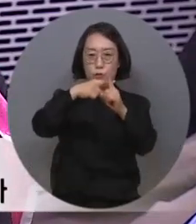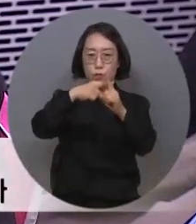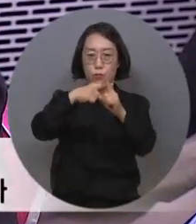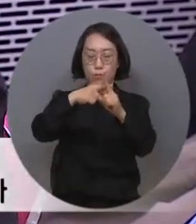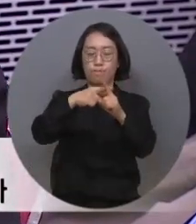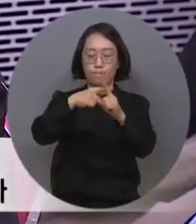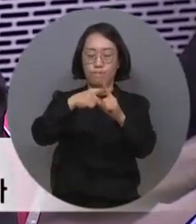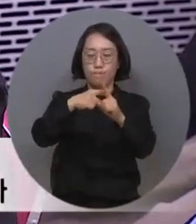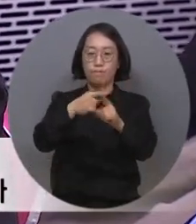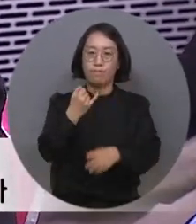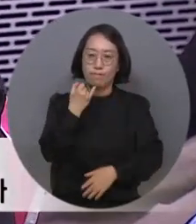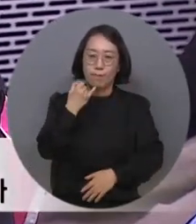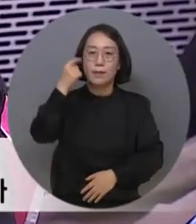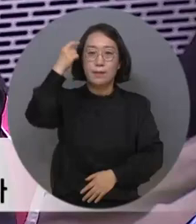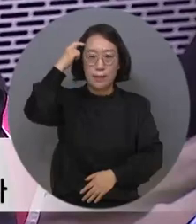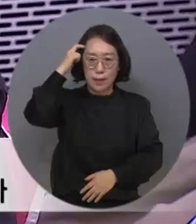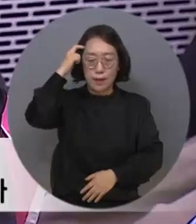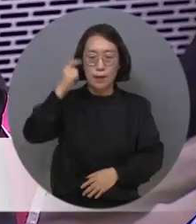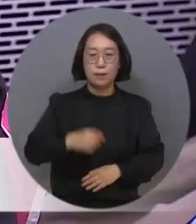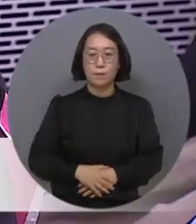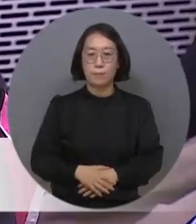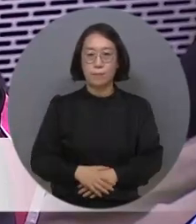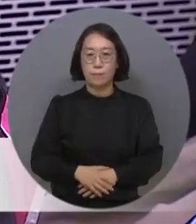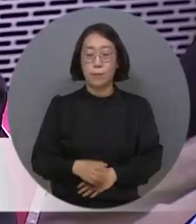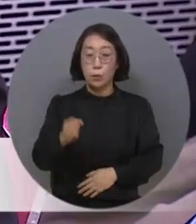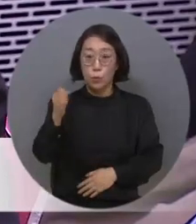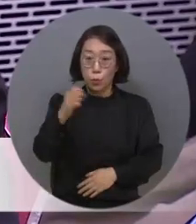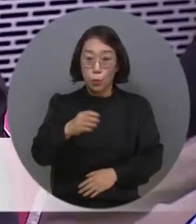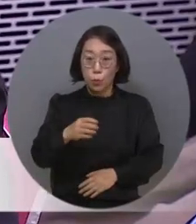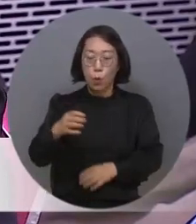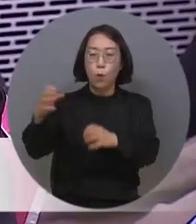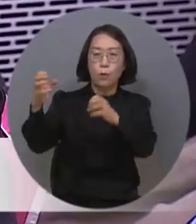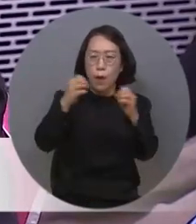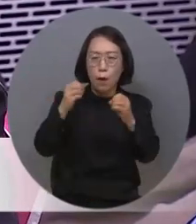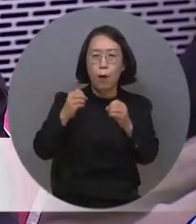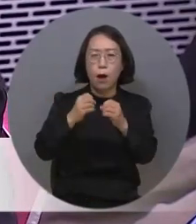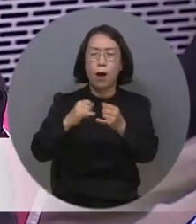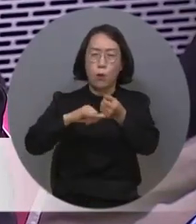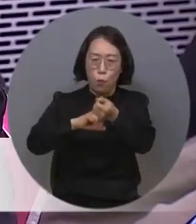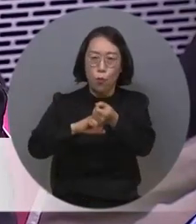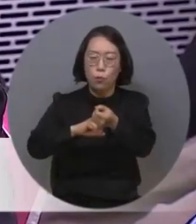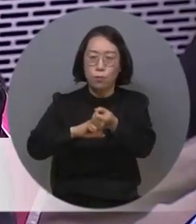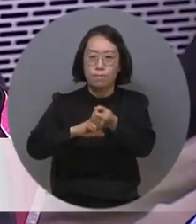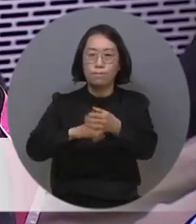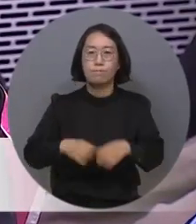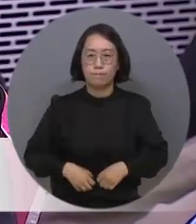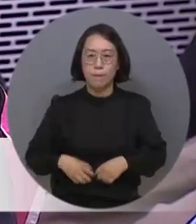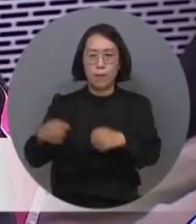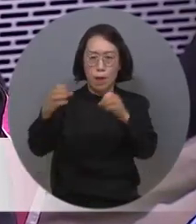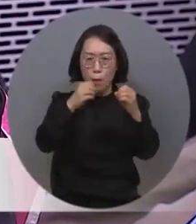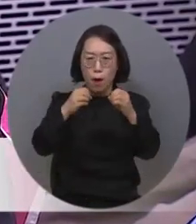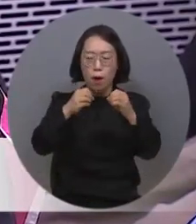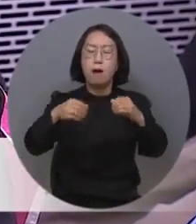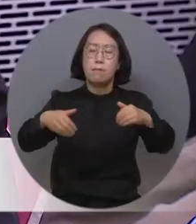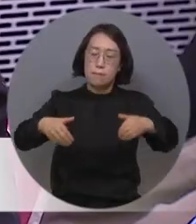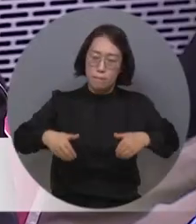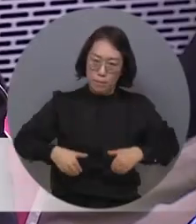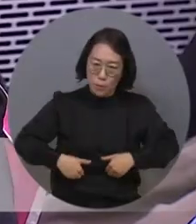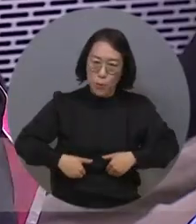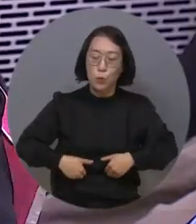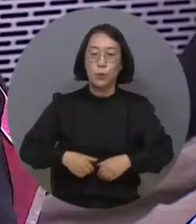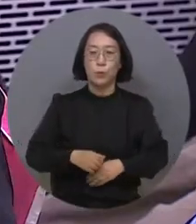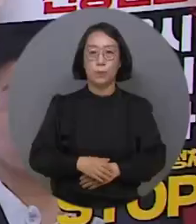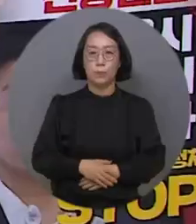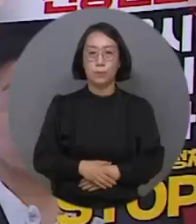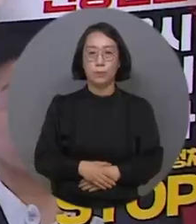그나마 생각하겠습니다. 그리고 대화를 촉구합니다. 대화에